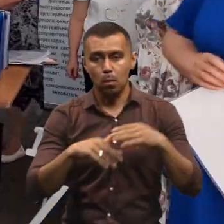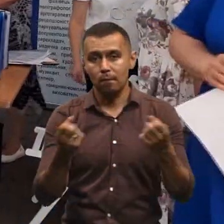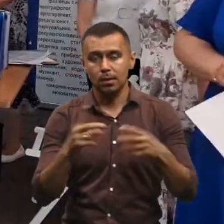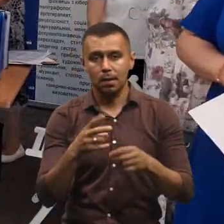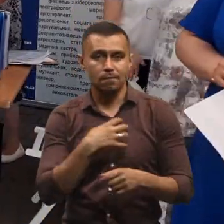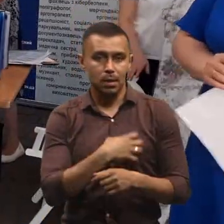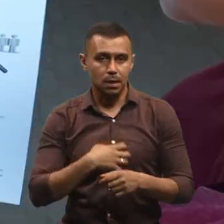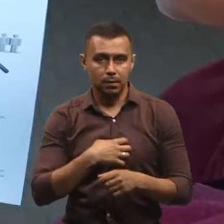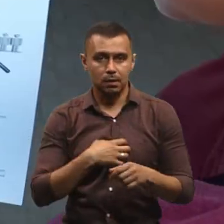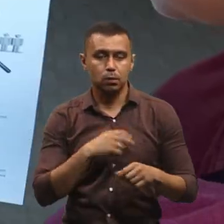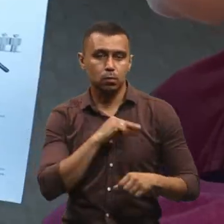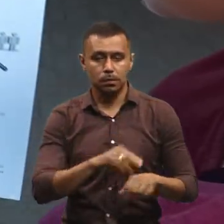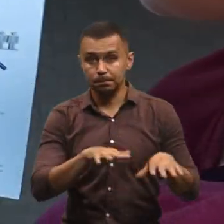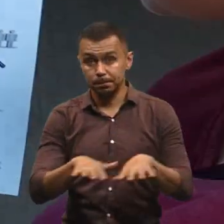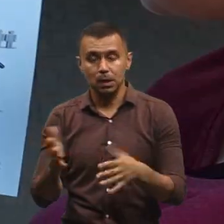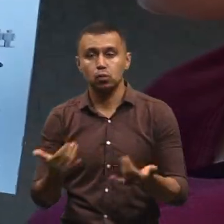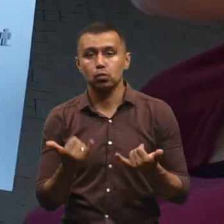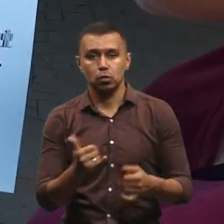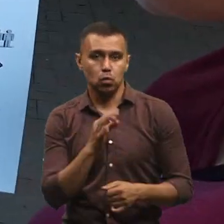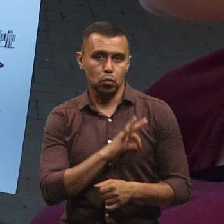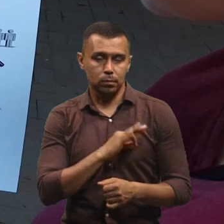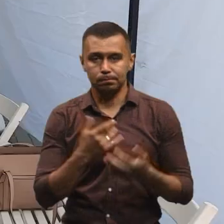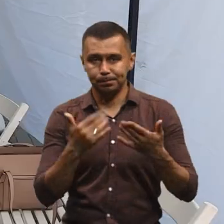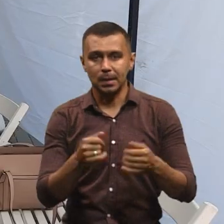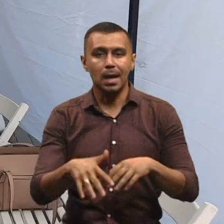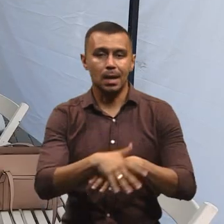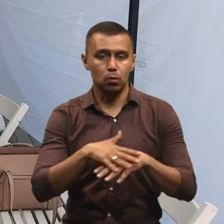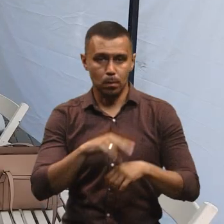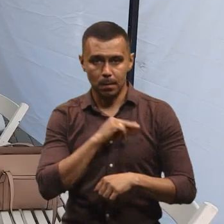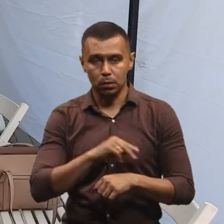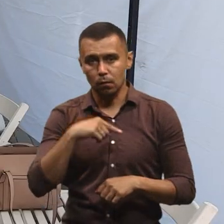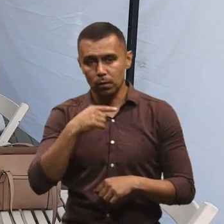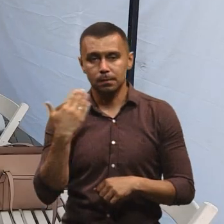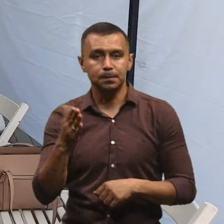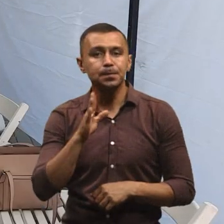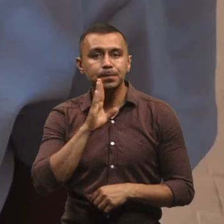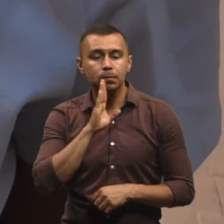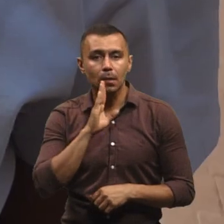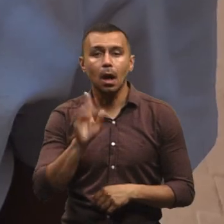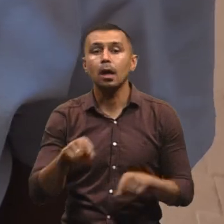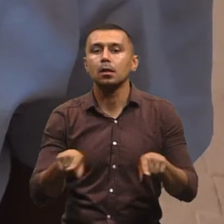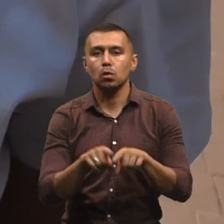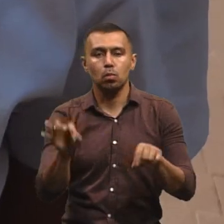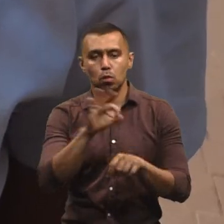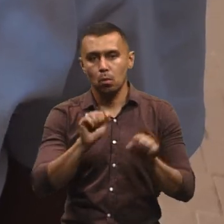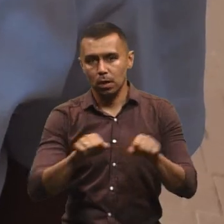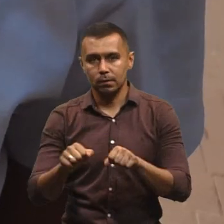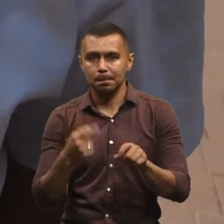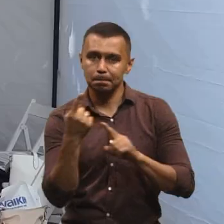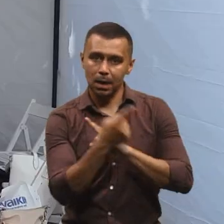і актуальних вакансій які сьогодні користуються попитом на ринку праці говорить Інна Білик А також про можливості